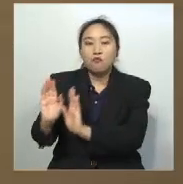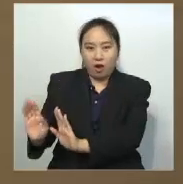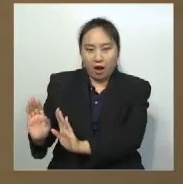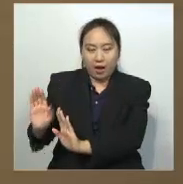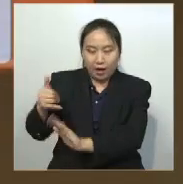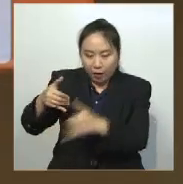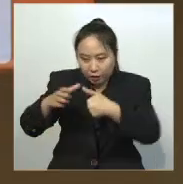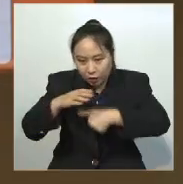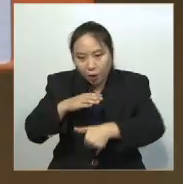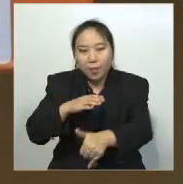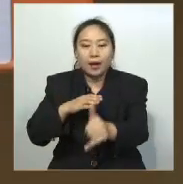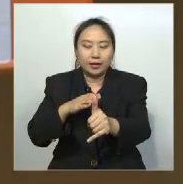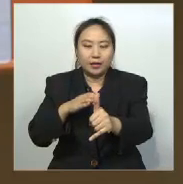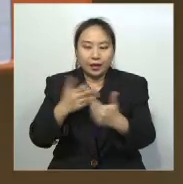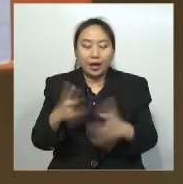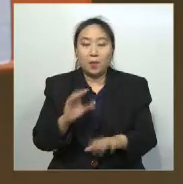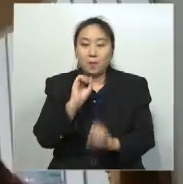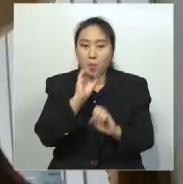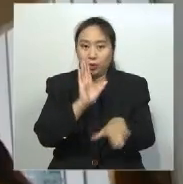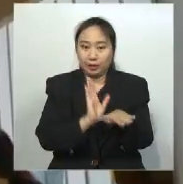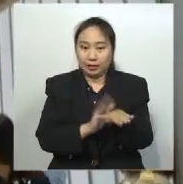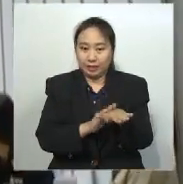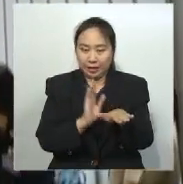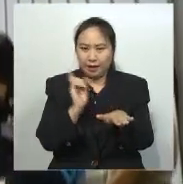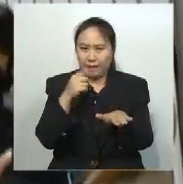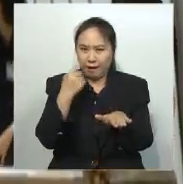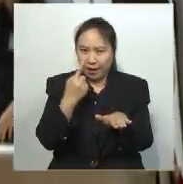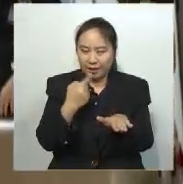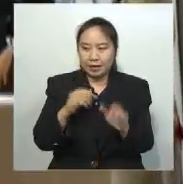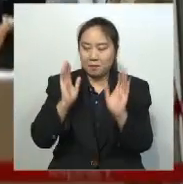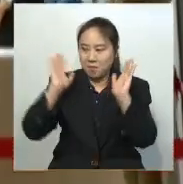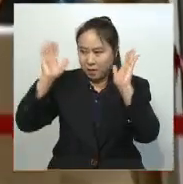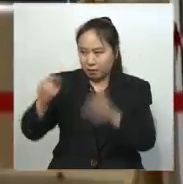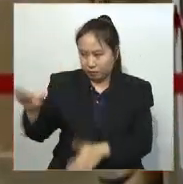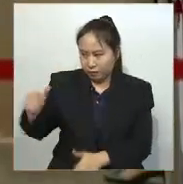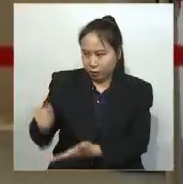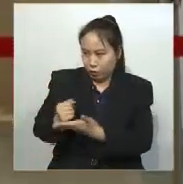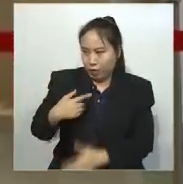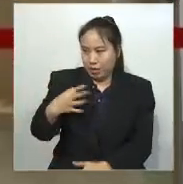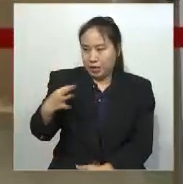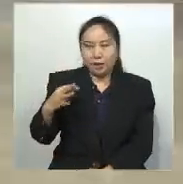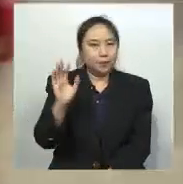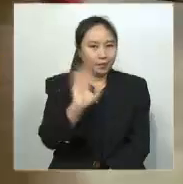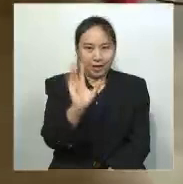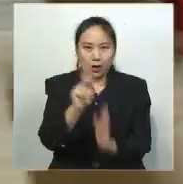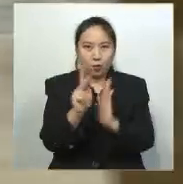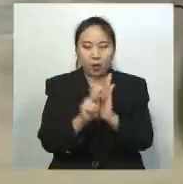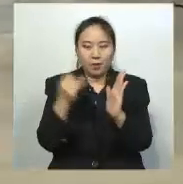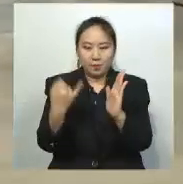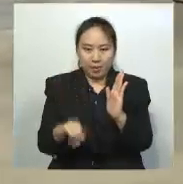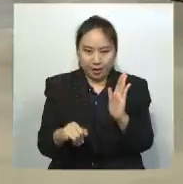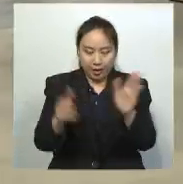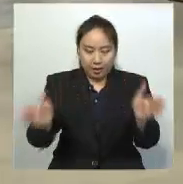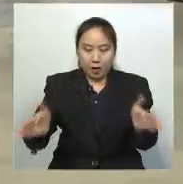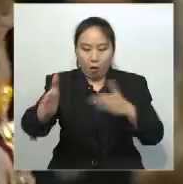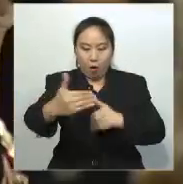เพื่ออำนวยความสะดวกและได้ประกาศเตือนผู้สมัครห้ามทำการหาเสียงกันเองเพราะเข้าข่ายผิดกฎหมายอีกทั้งภายใน